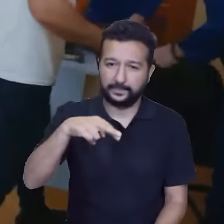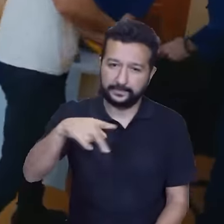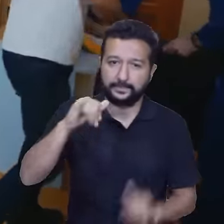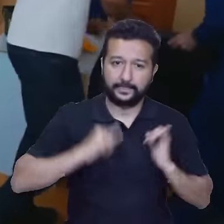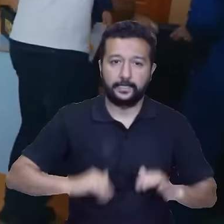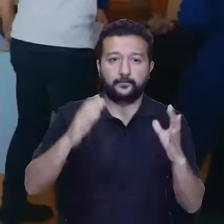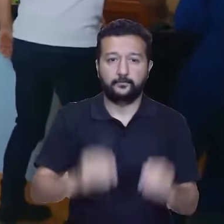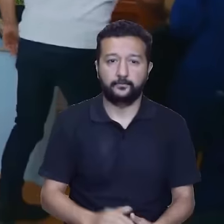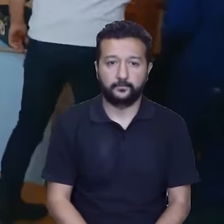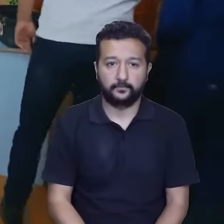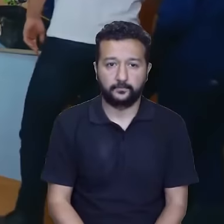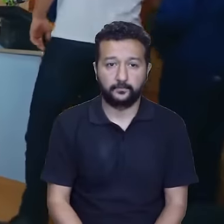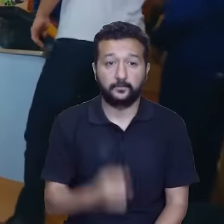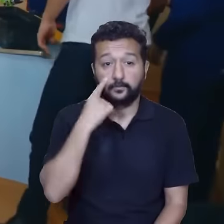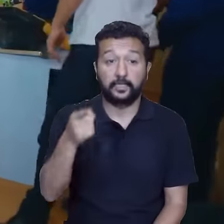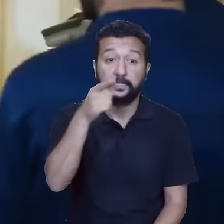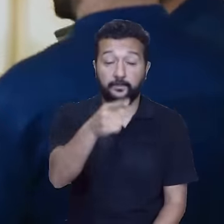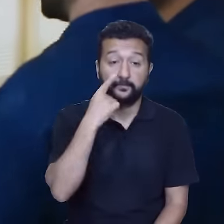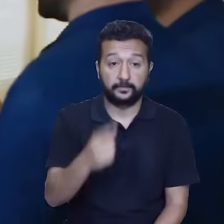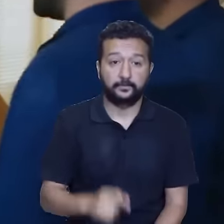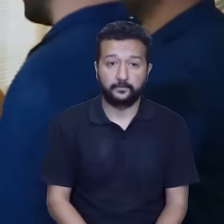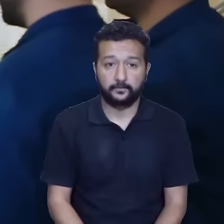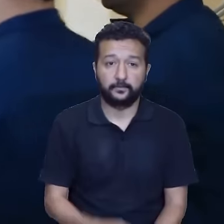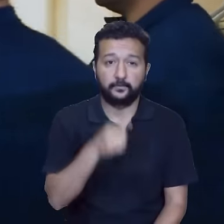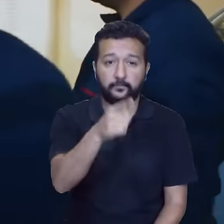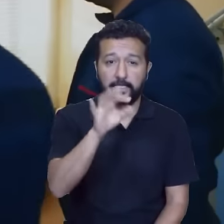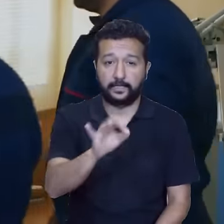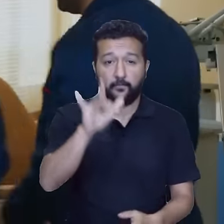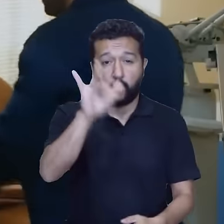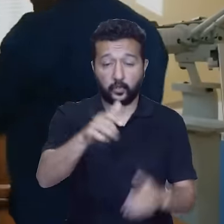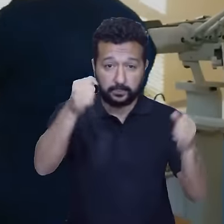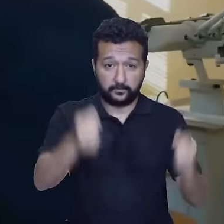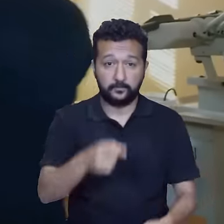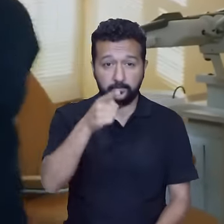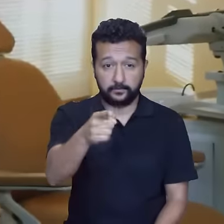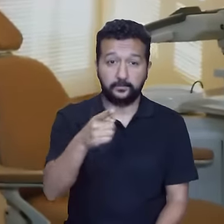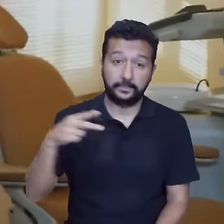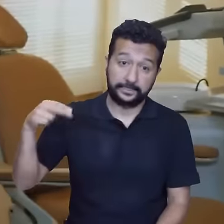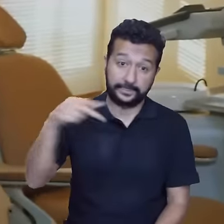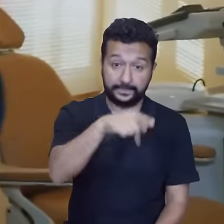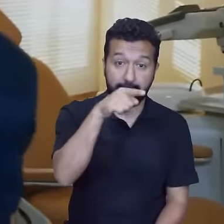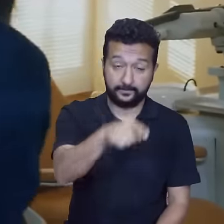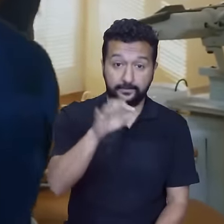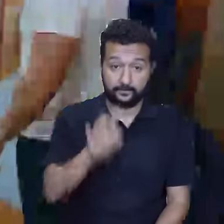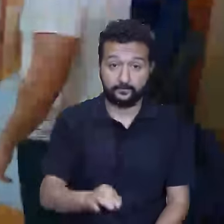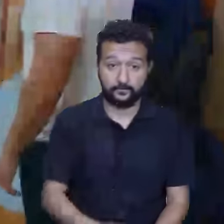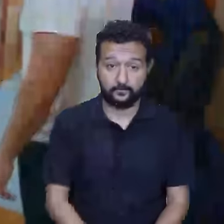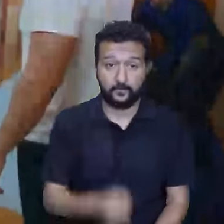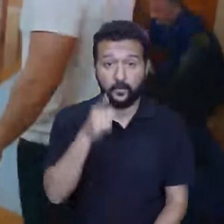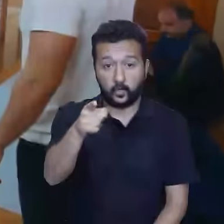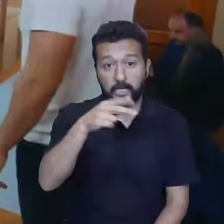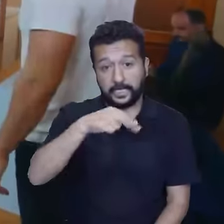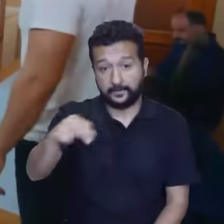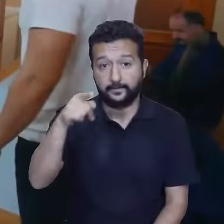olsun. Usta bak gel. Bunu tam ortala. buradan gelecek, tamam mı?